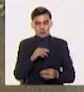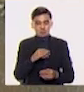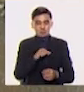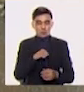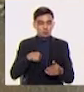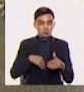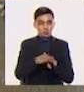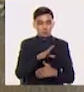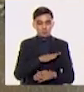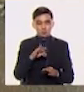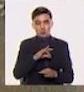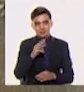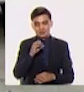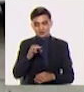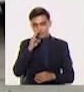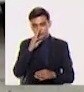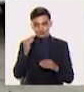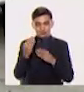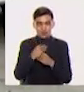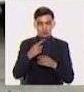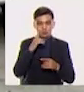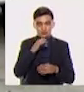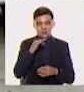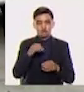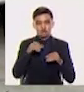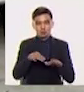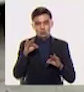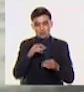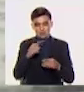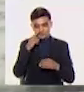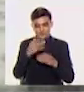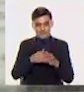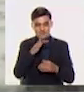індет жұқтырған үшін жалақыға қосымша төленетін үстемақы бойынша шешім жуық арада шығады.